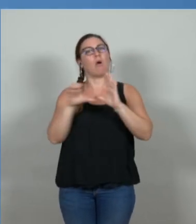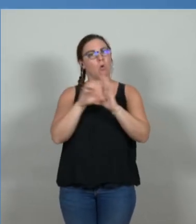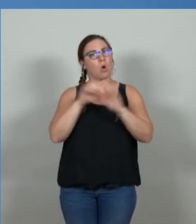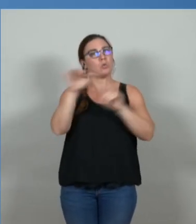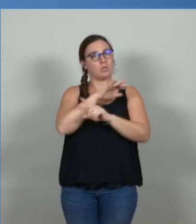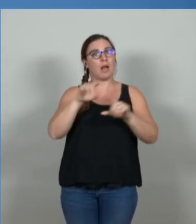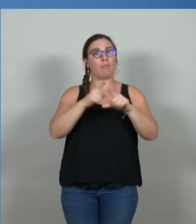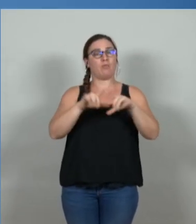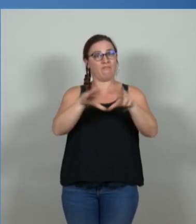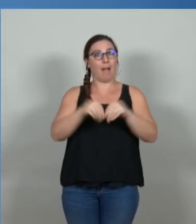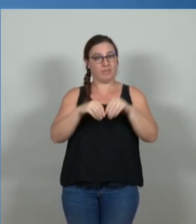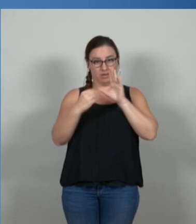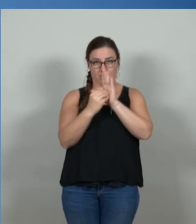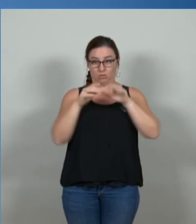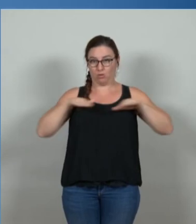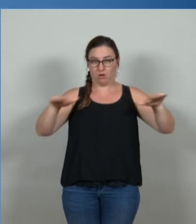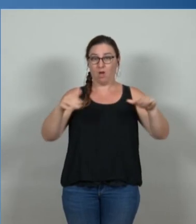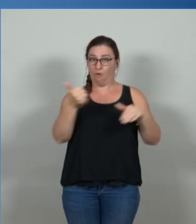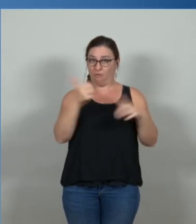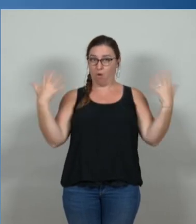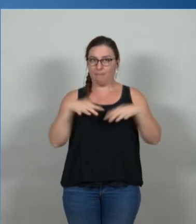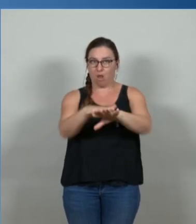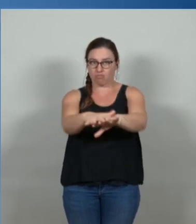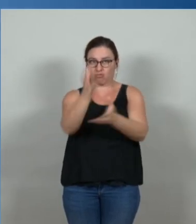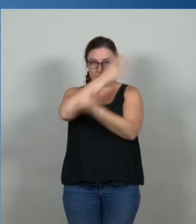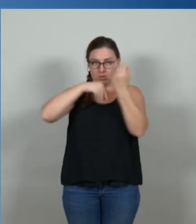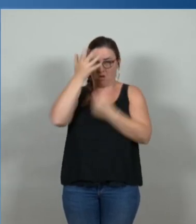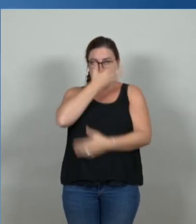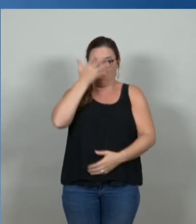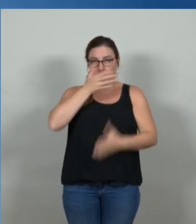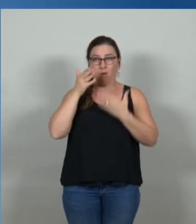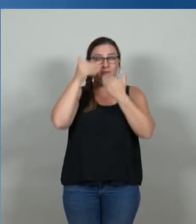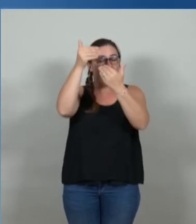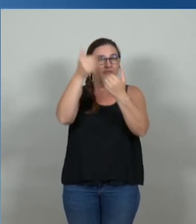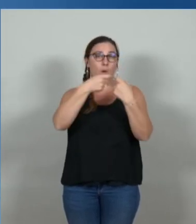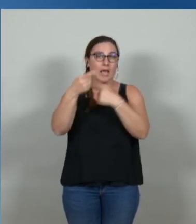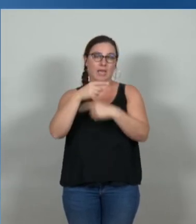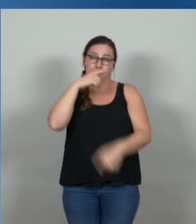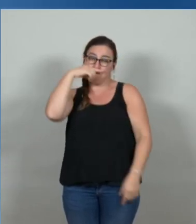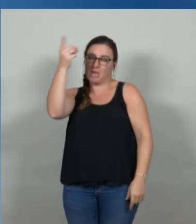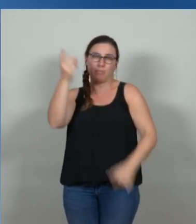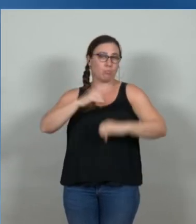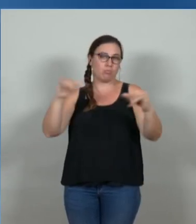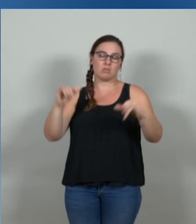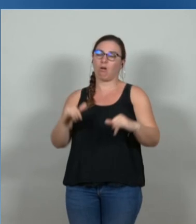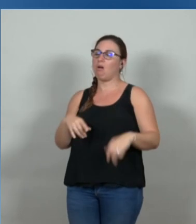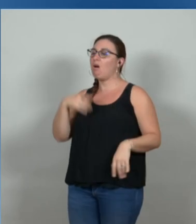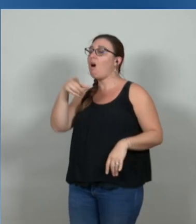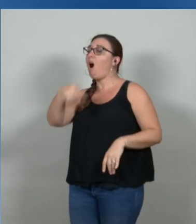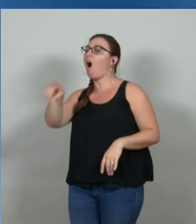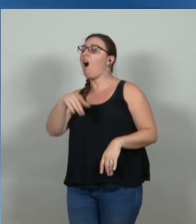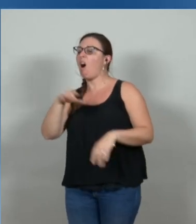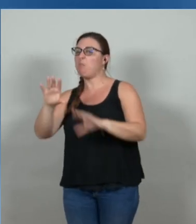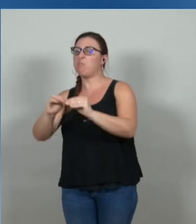familles en faisant l'almaga on se retrouve entre ces situations votre vœu fait finalement la vœu d'un mépris envers ces personnes que vous souhaitez déplacer